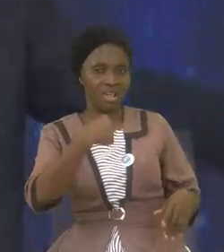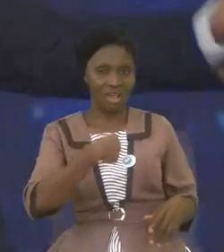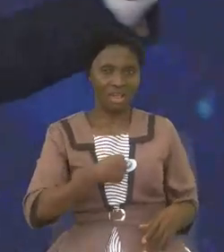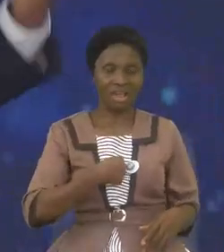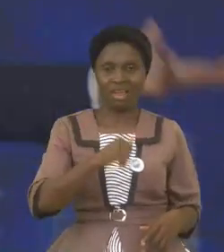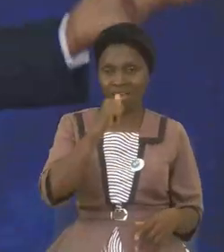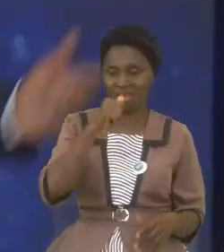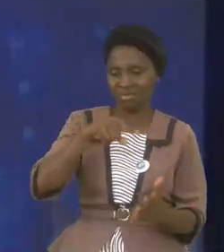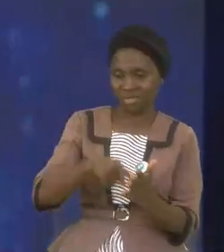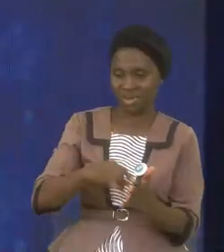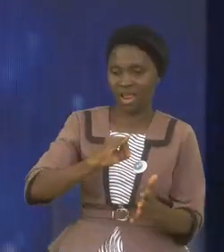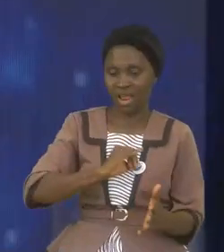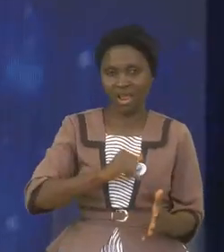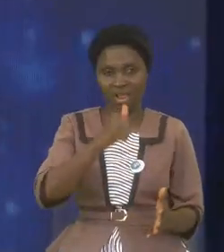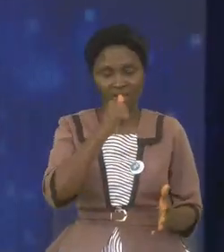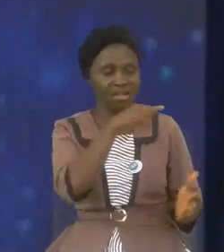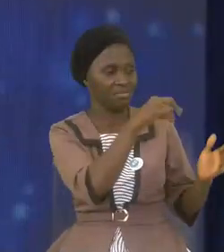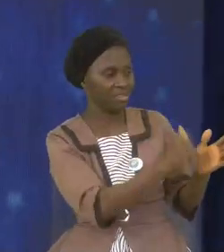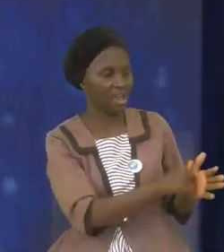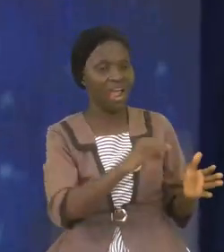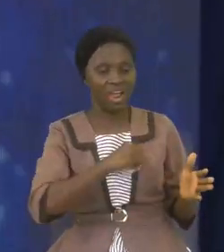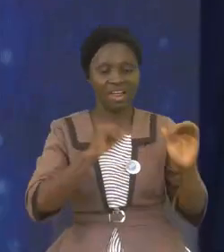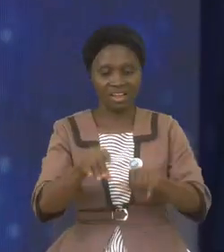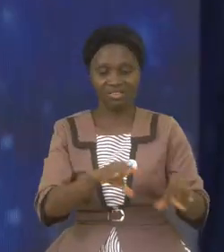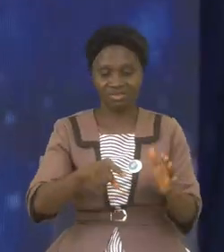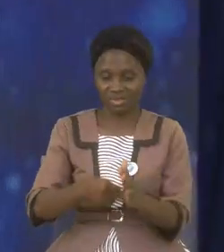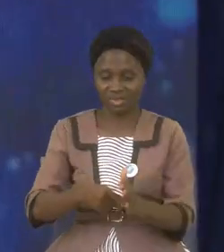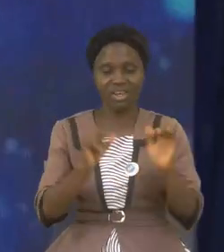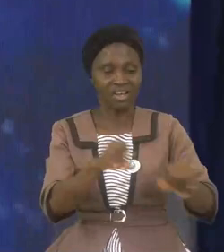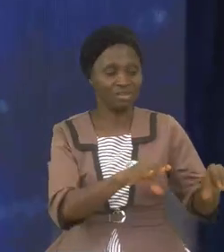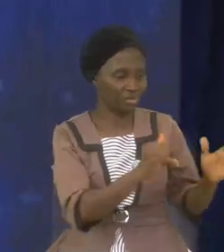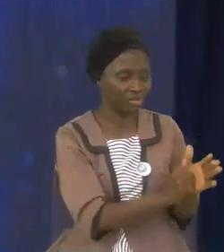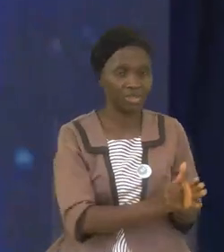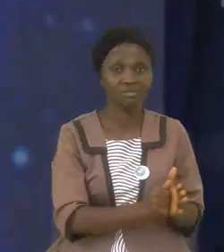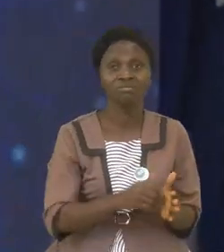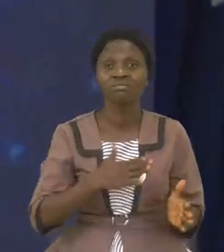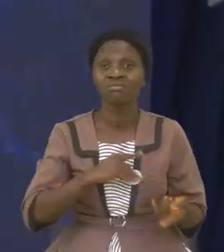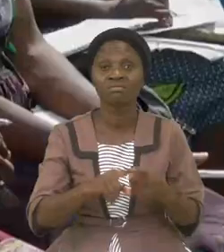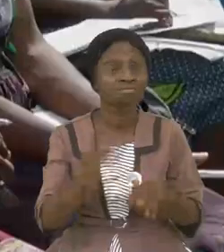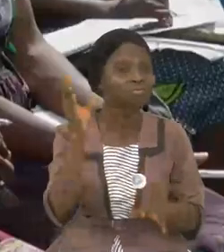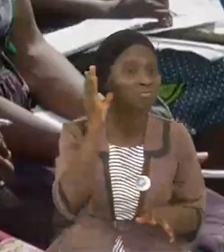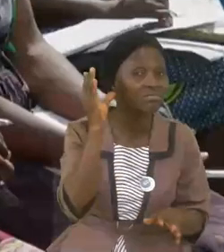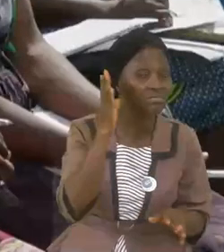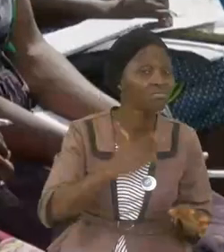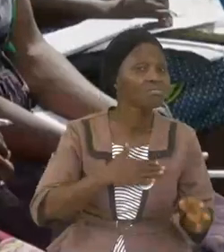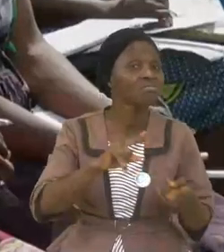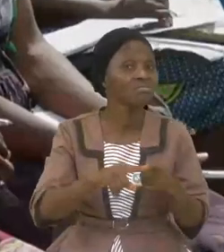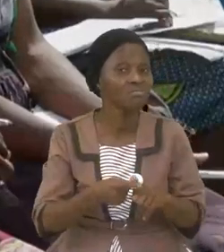s'enorgueillir, se grossir, dire que moi, je suis ceci, moi, je vais faire ceci, je vais te faire cela.